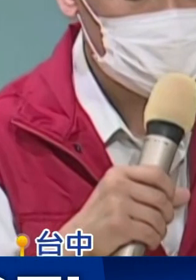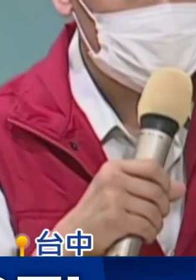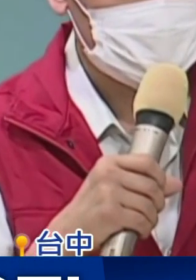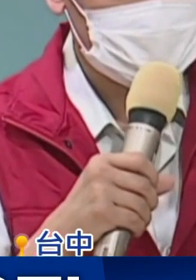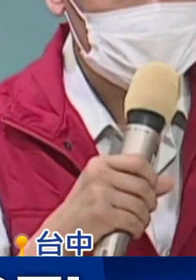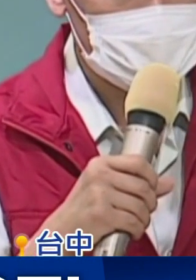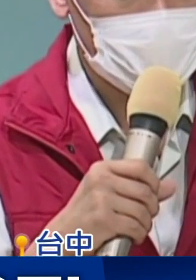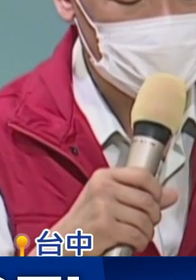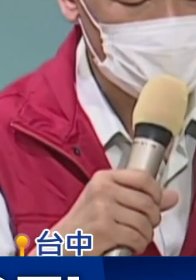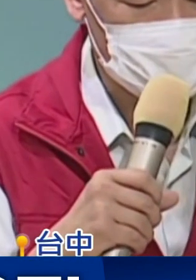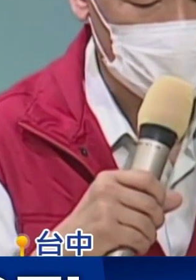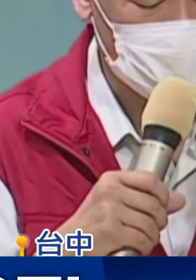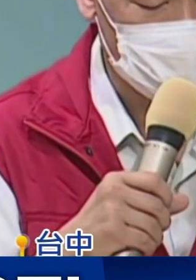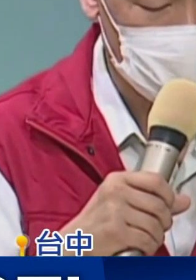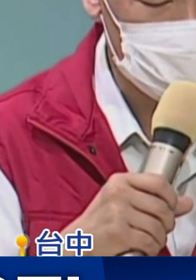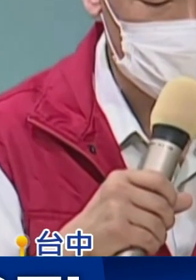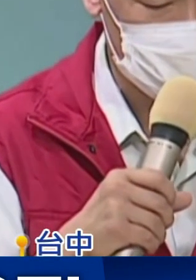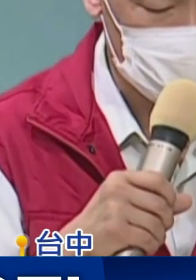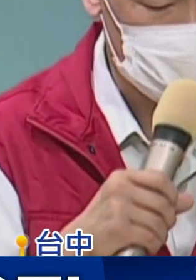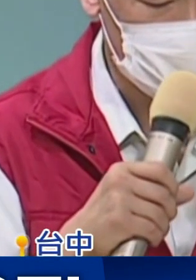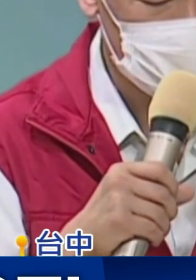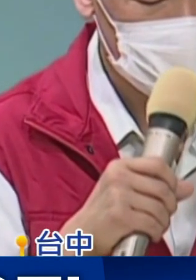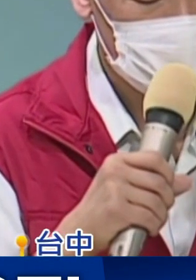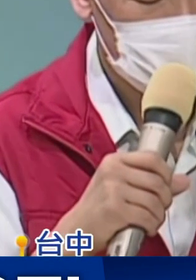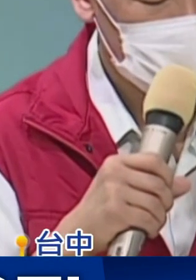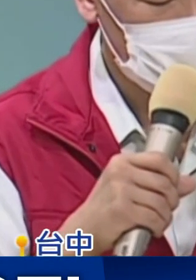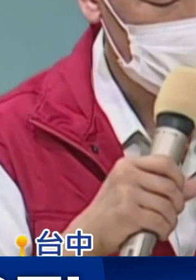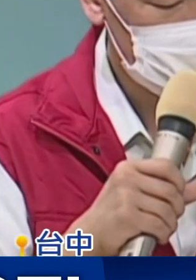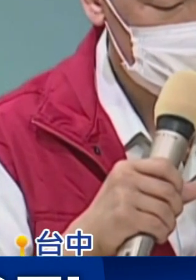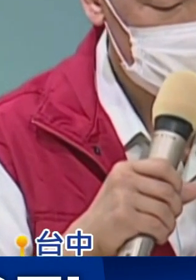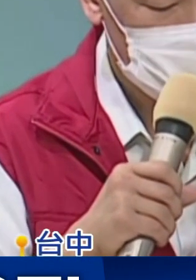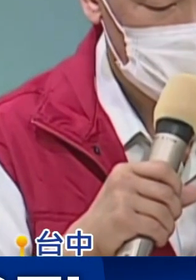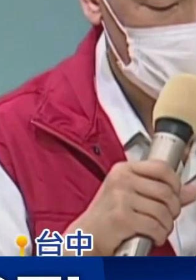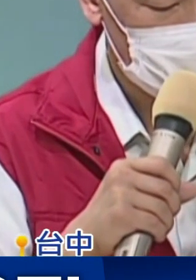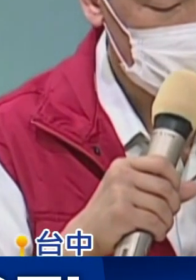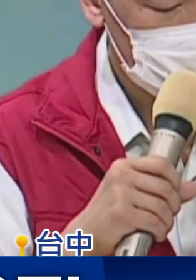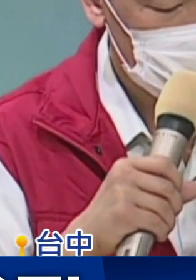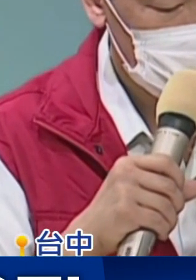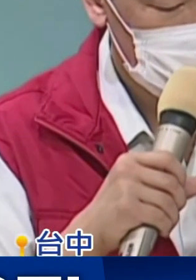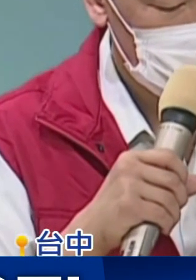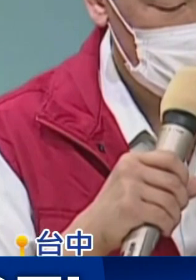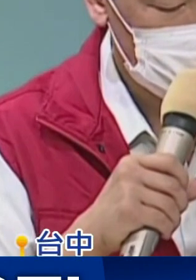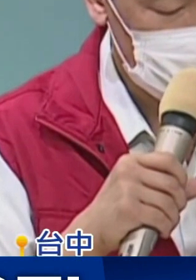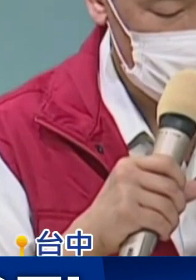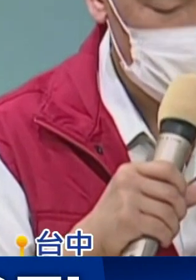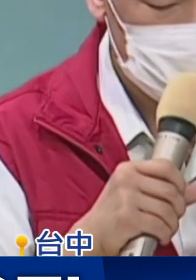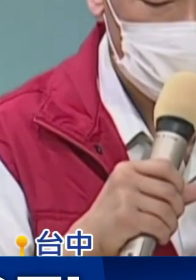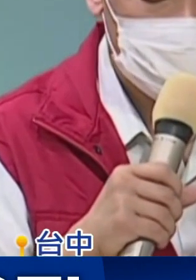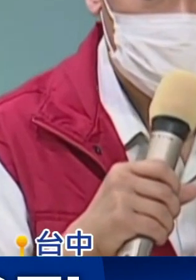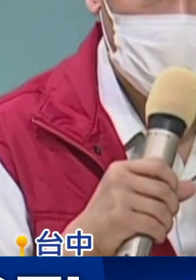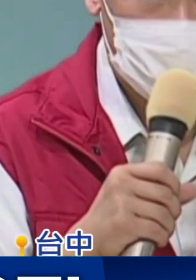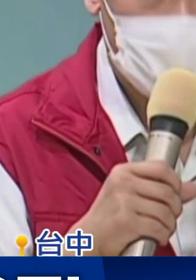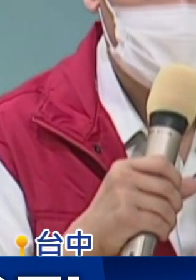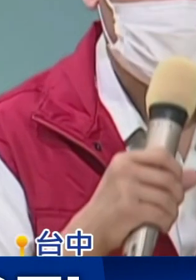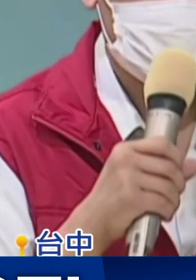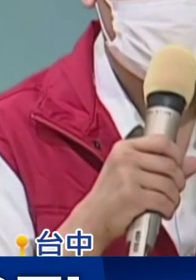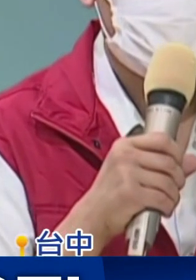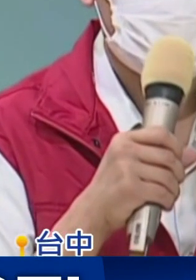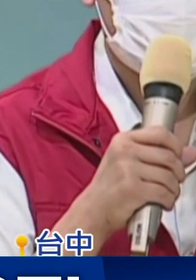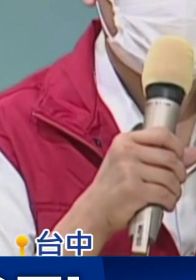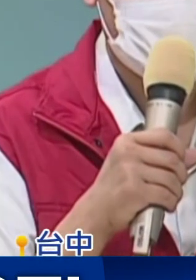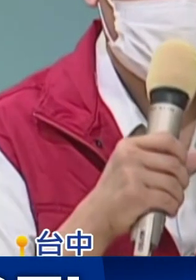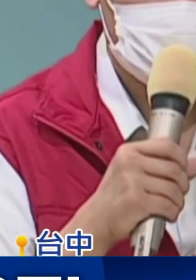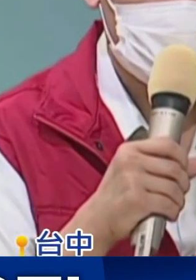童，就是这次泰安国小5年级的学生，啊，那她本身她妈妈也